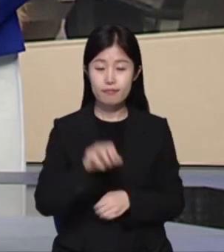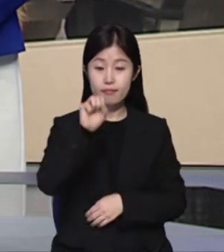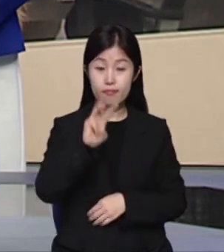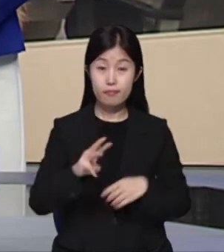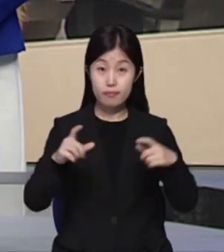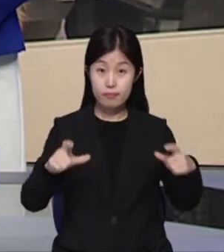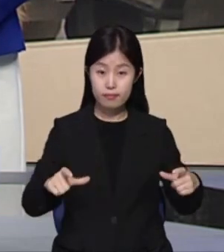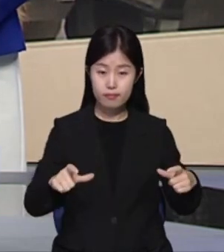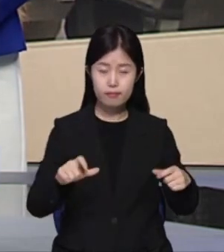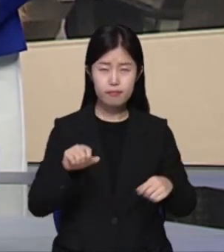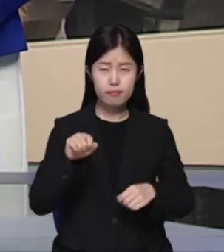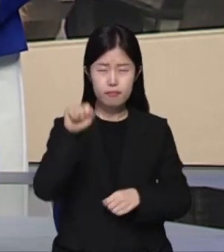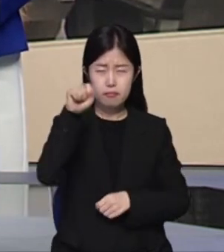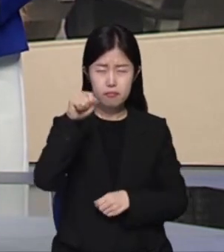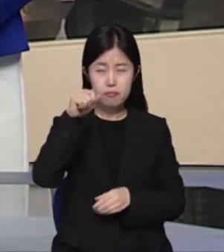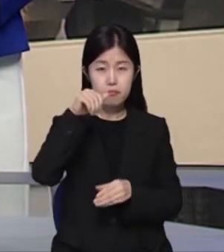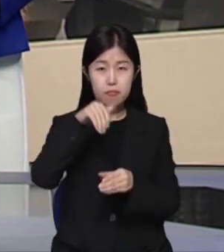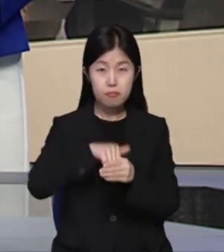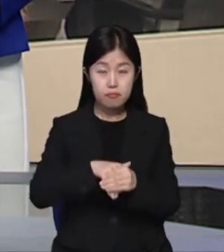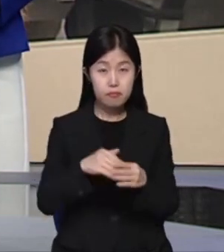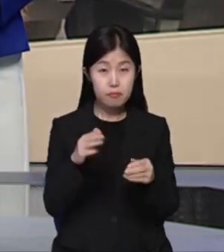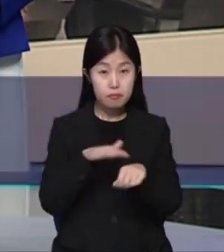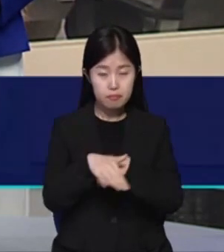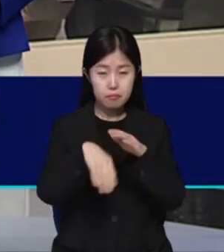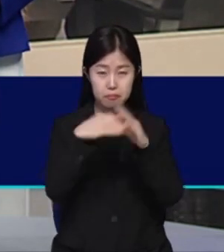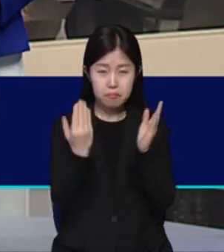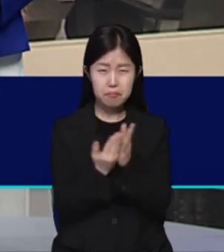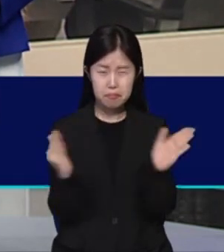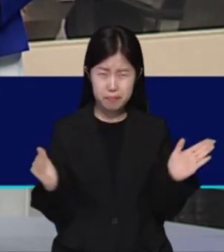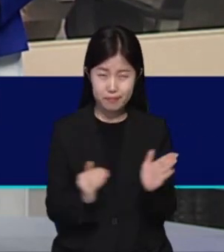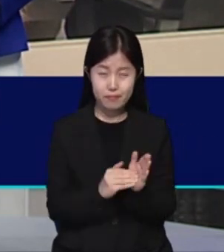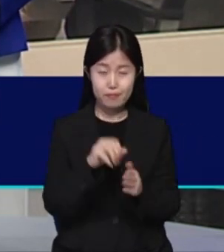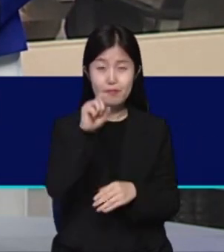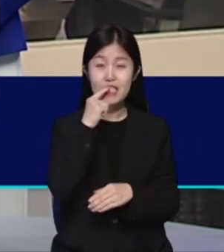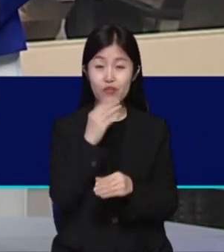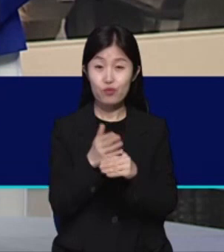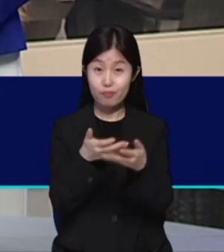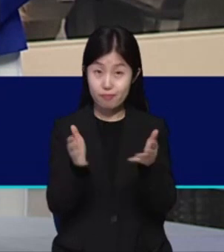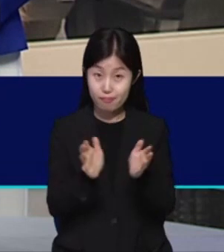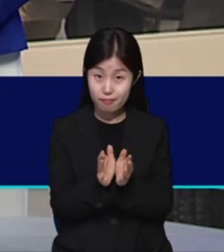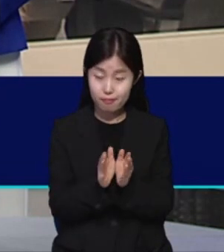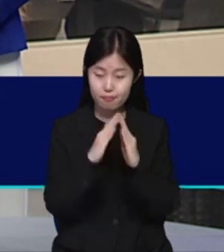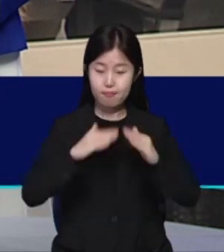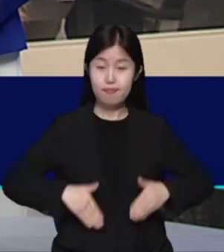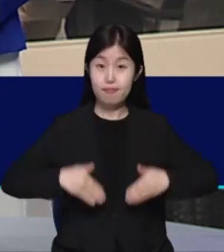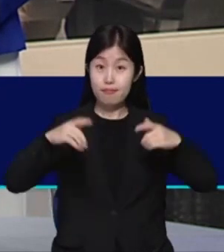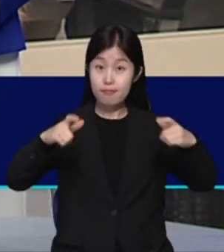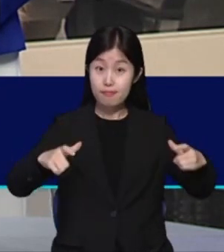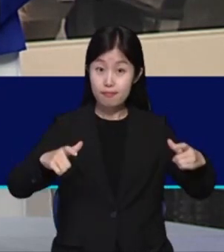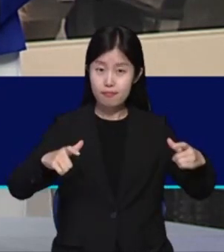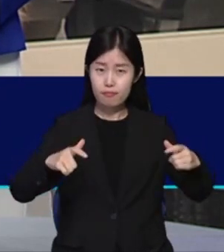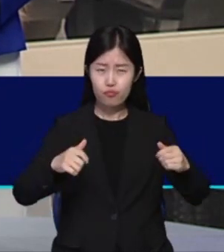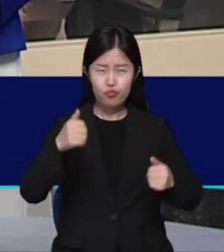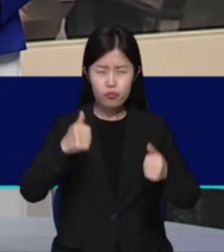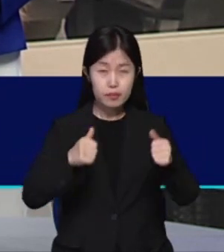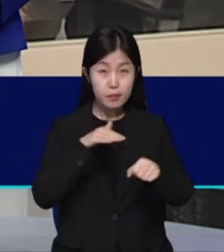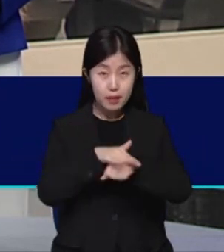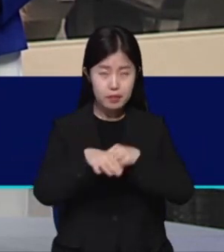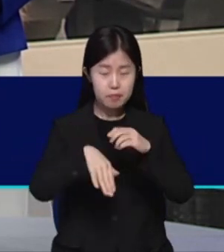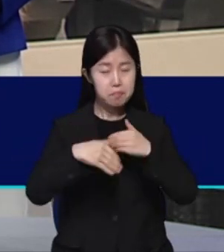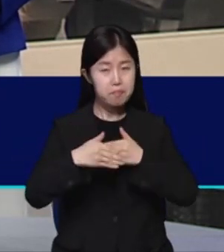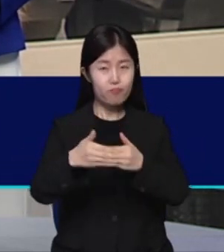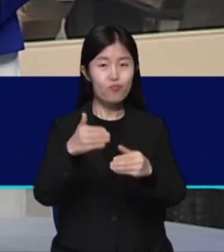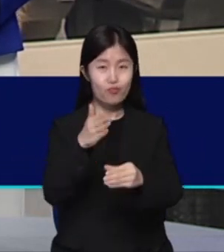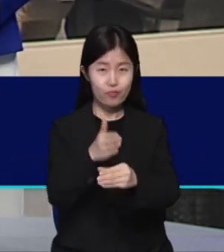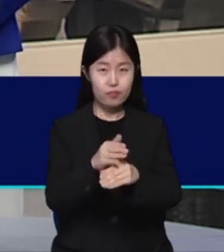광주 지역 경선 방식을 모두 확정지은 더불어민주당이 전남지역 선거구에 대한 본격적인 경선 일정에 돌입했습니다